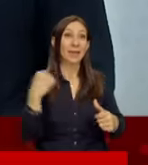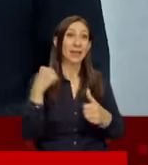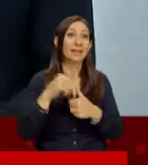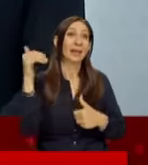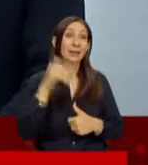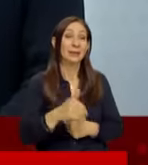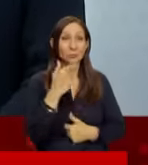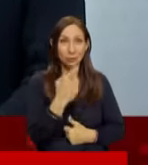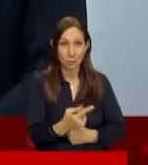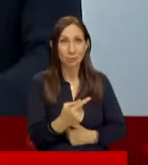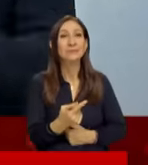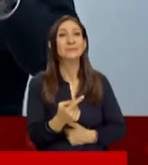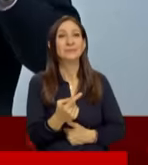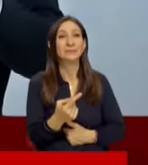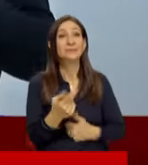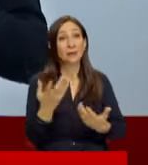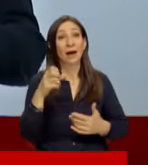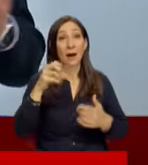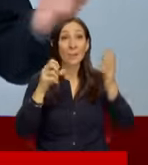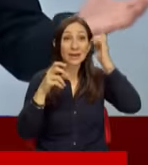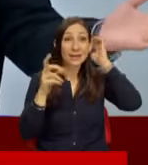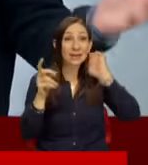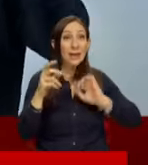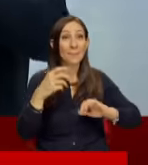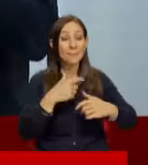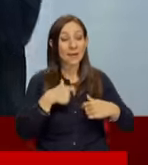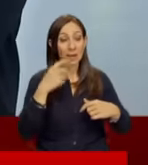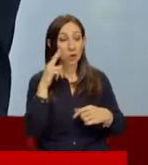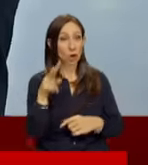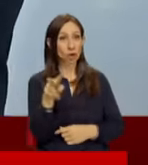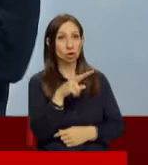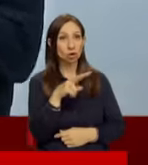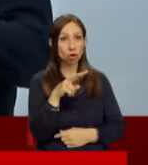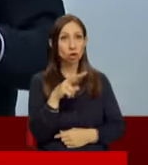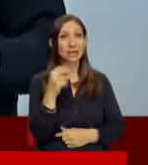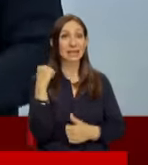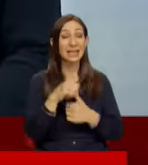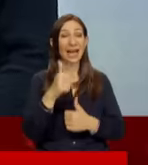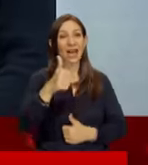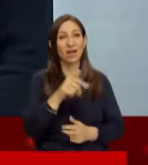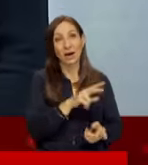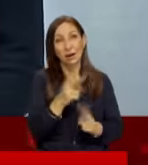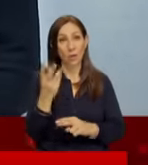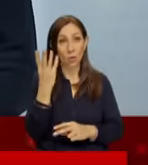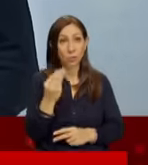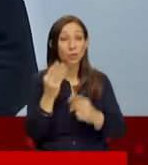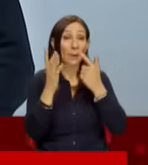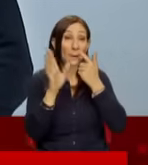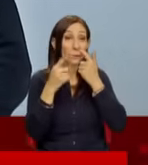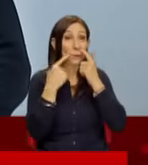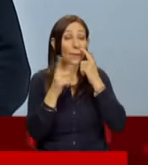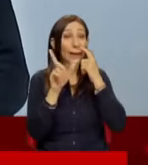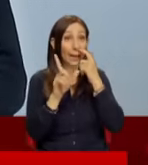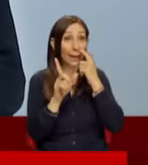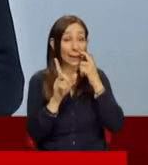Görüş. Mekanın sahibi geri geldi, artık AKP'deki Milli Görüşçü taban artık yeniden refahçıdır diyebiliriz. Ama şöyle bir şey de